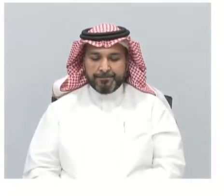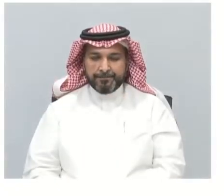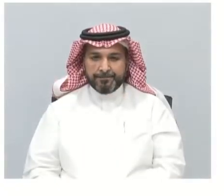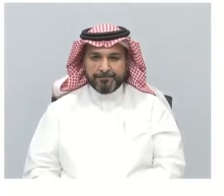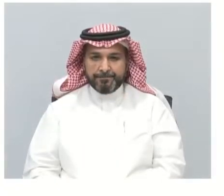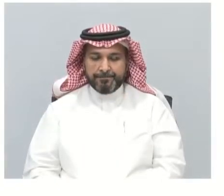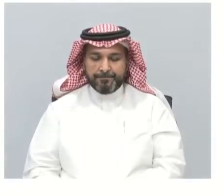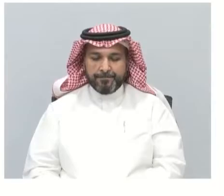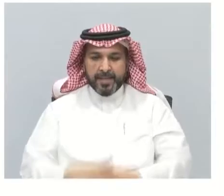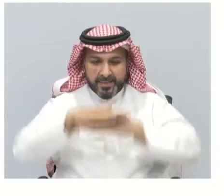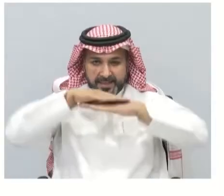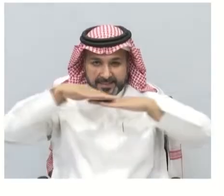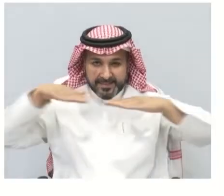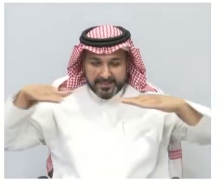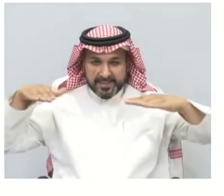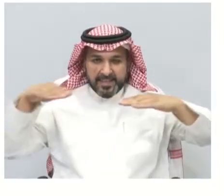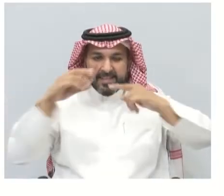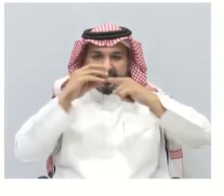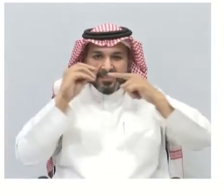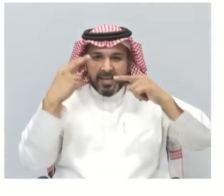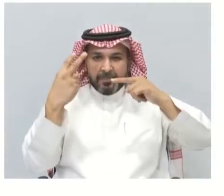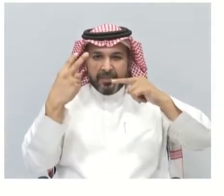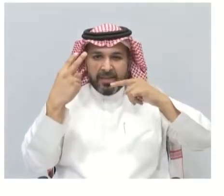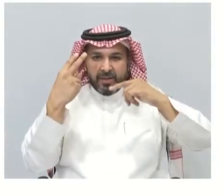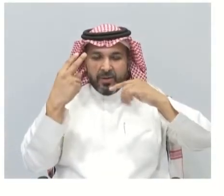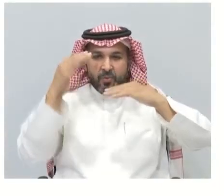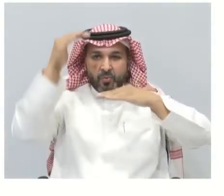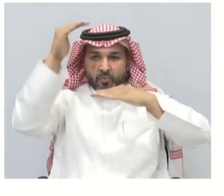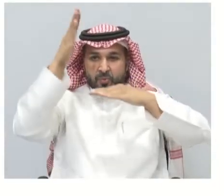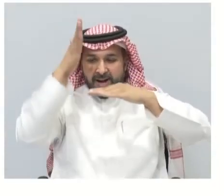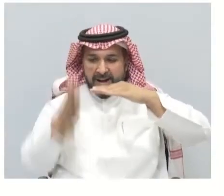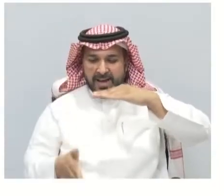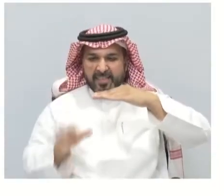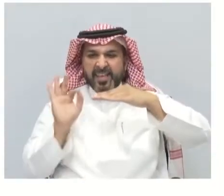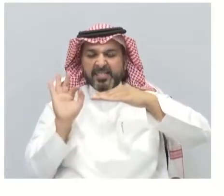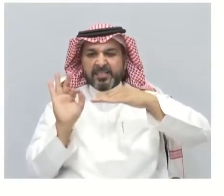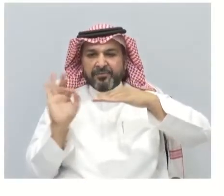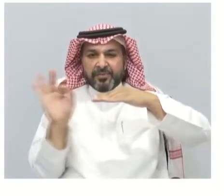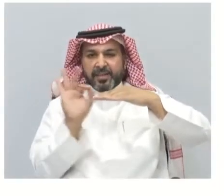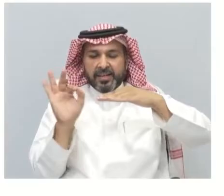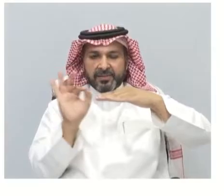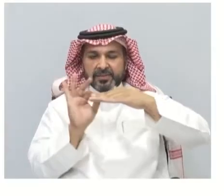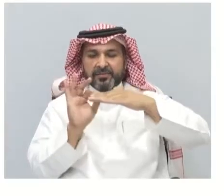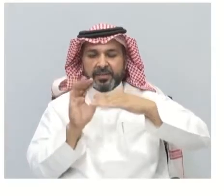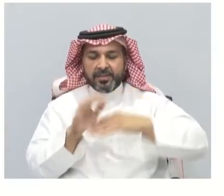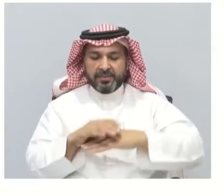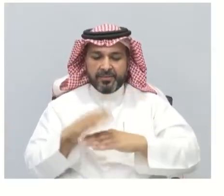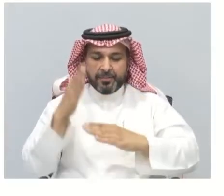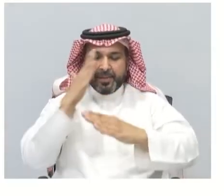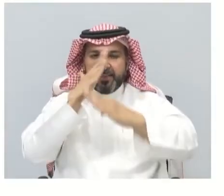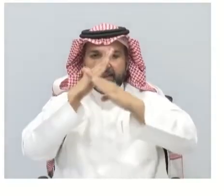ليصبح عندي معادله او يصبح عندي عمودي او مستقيم النقطه بي مستقيم هذا